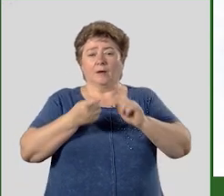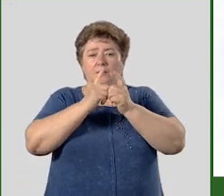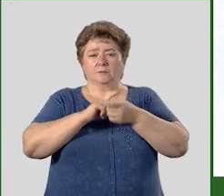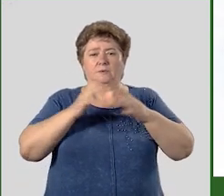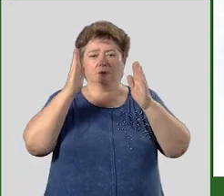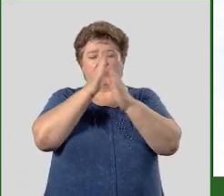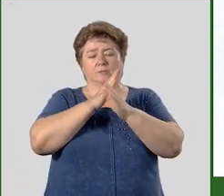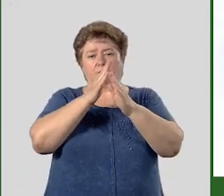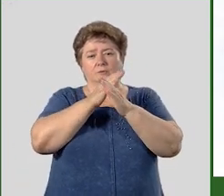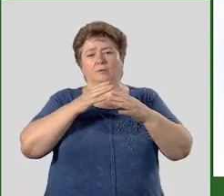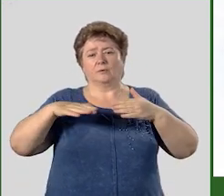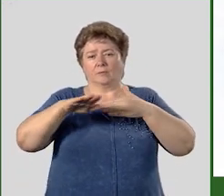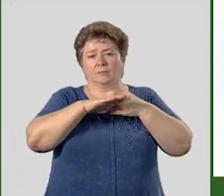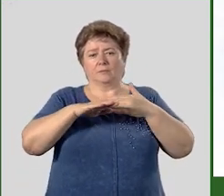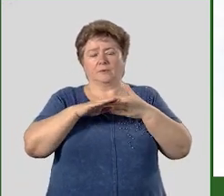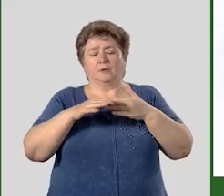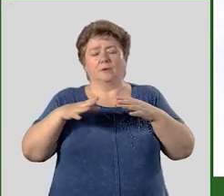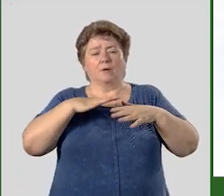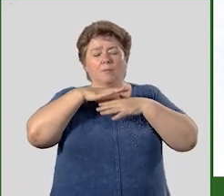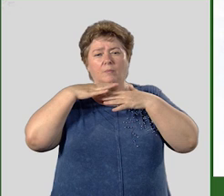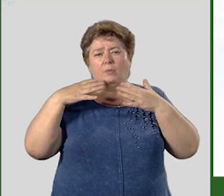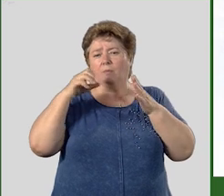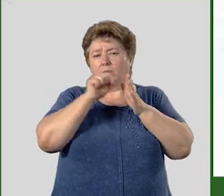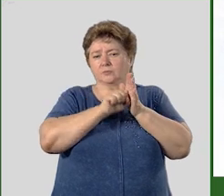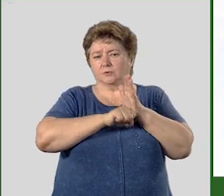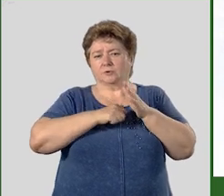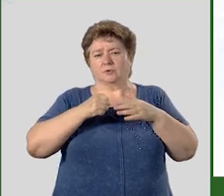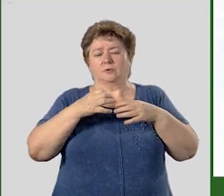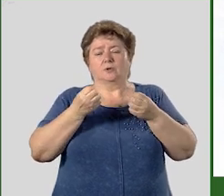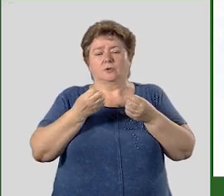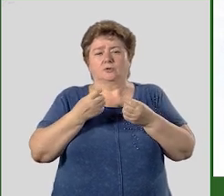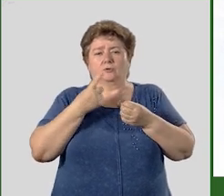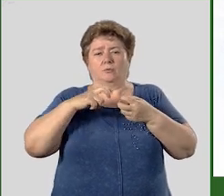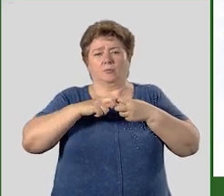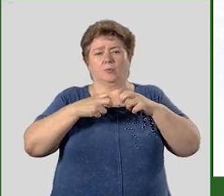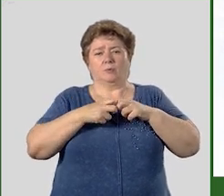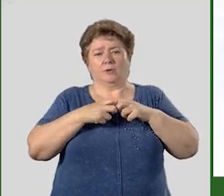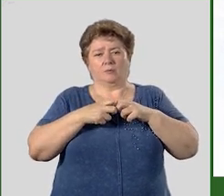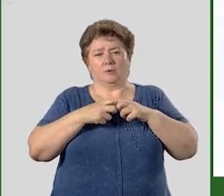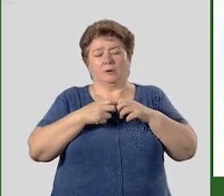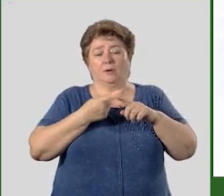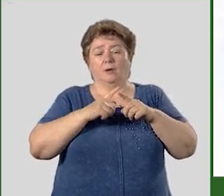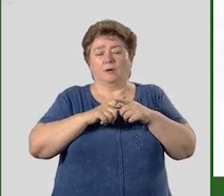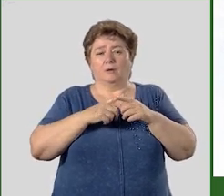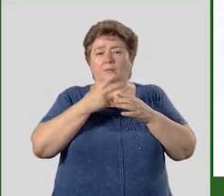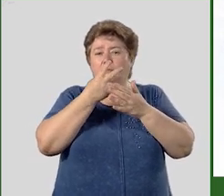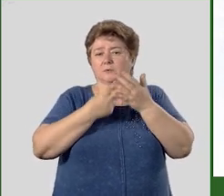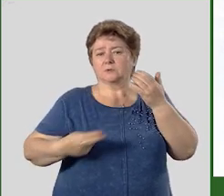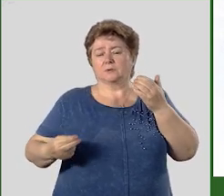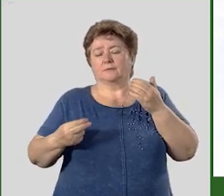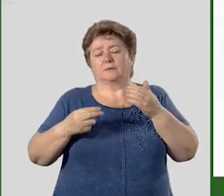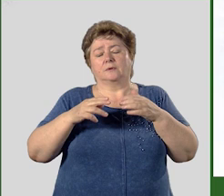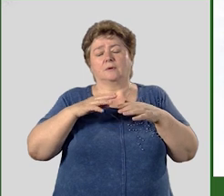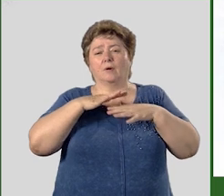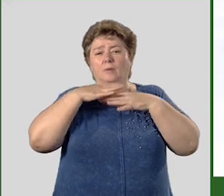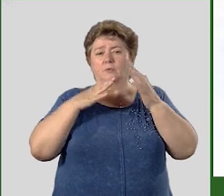Изменение природной среды и массовое уничтожение привело еще к одной проблеме – это исчезновение